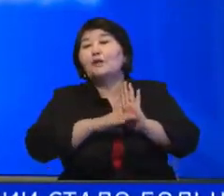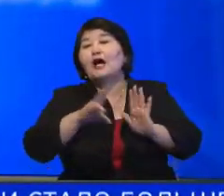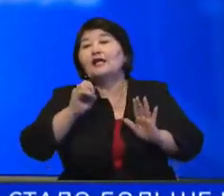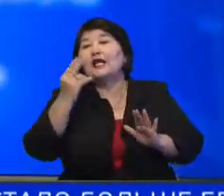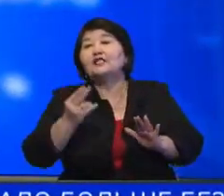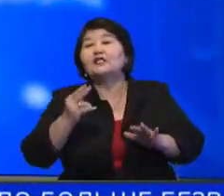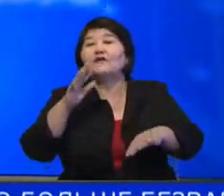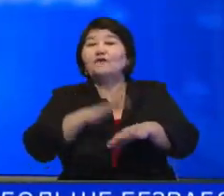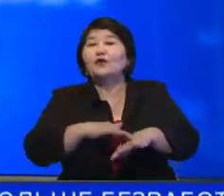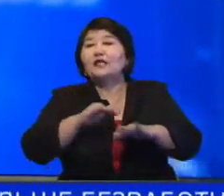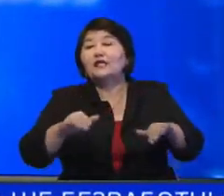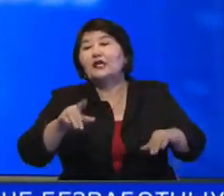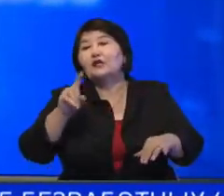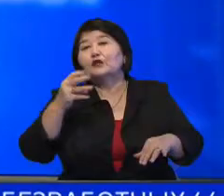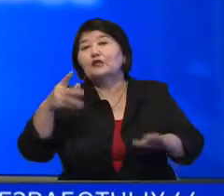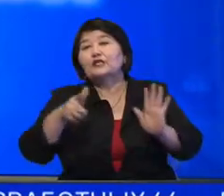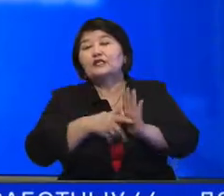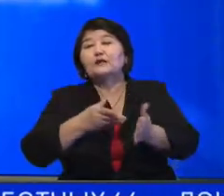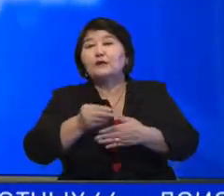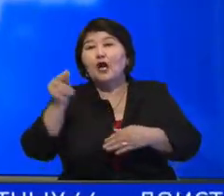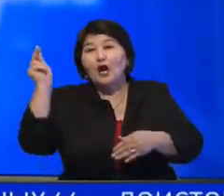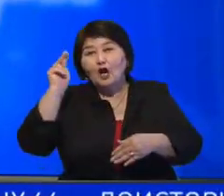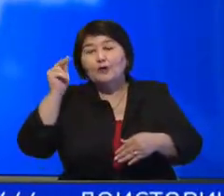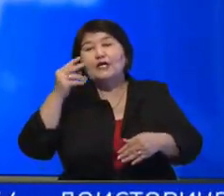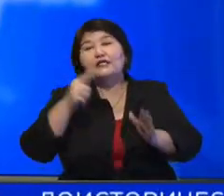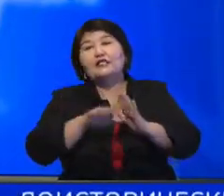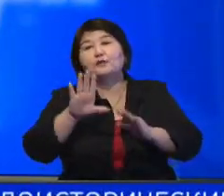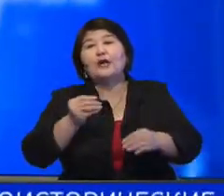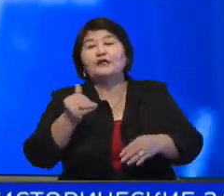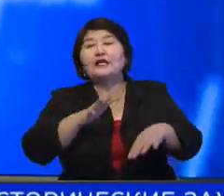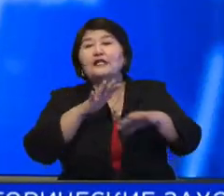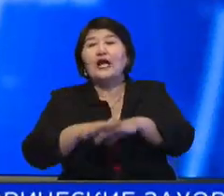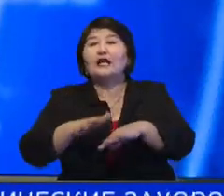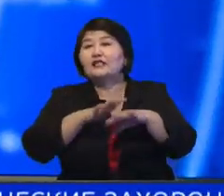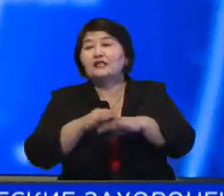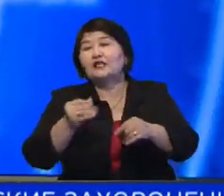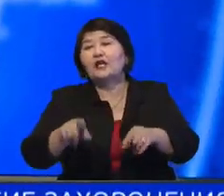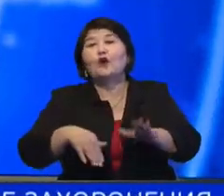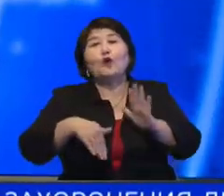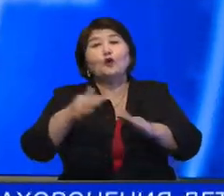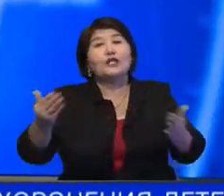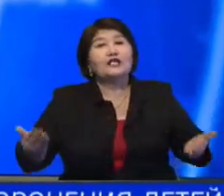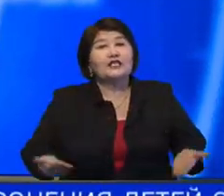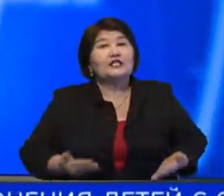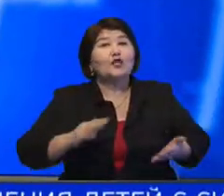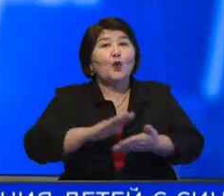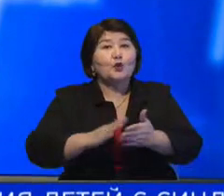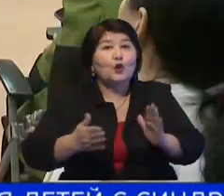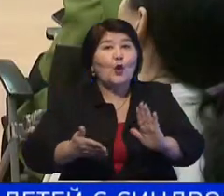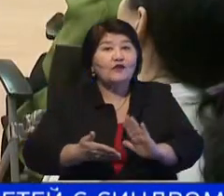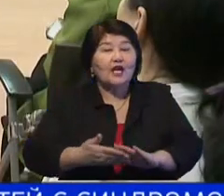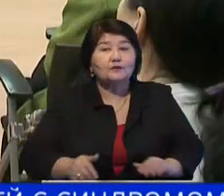нацфонде 137 из них оплатили обучение 75 выкладывают начисленные средства в улучшение жилищных